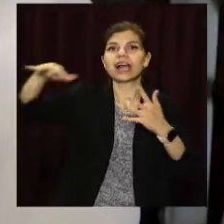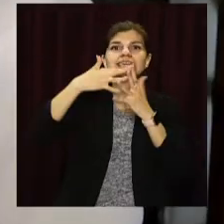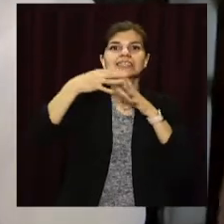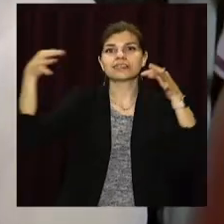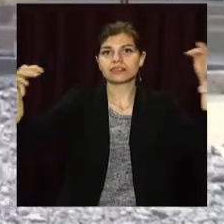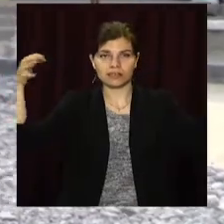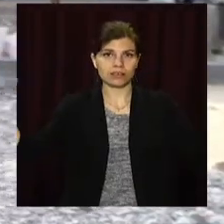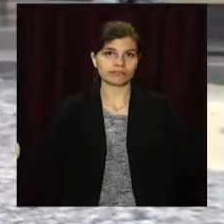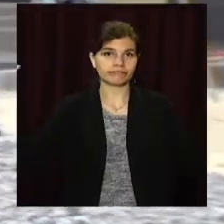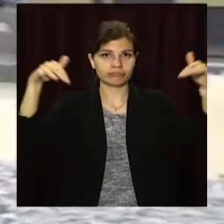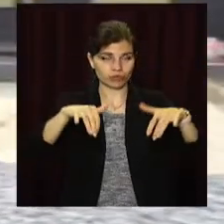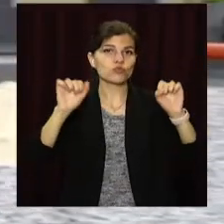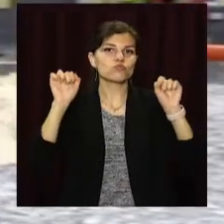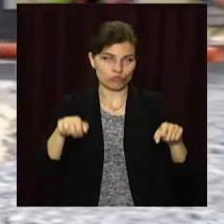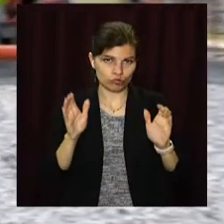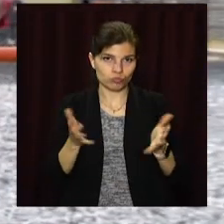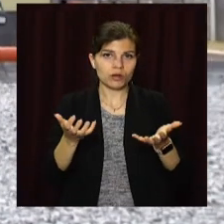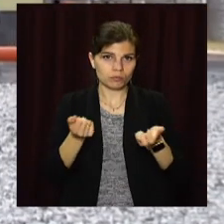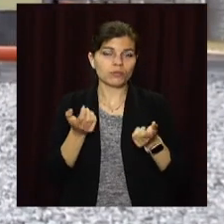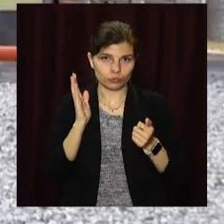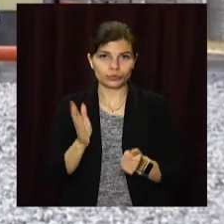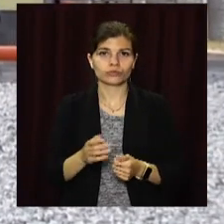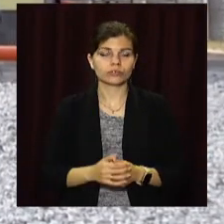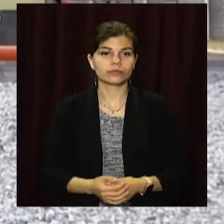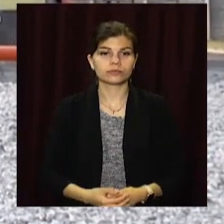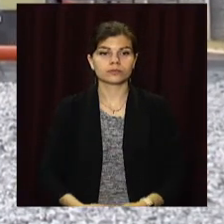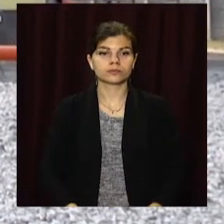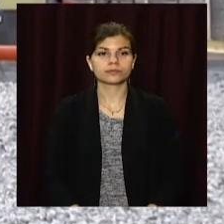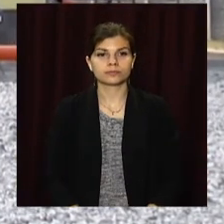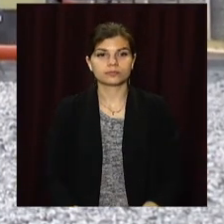населених пунктів. Ірада Акімова, Максим Олещенко, Опен'юз, телеканал «Відкритий».